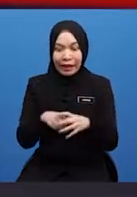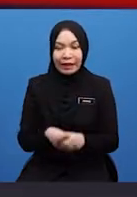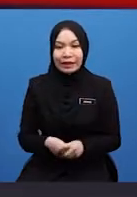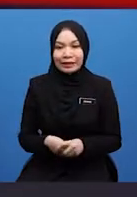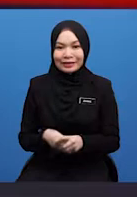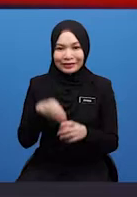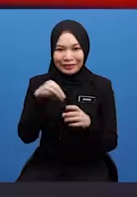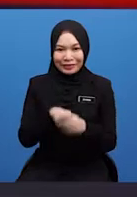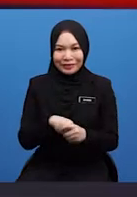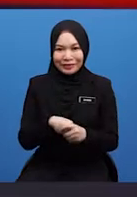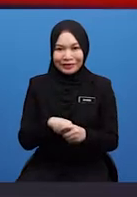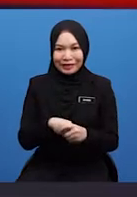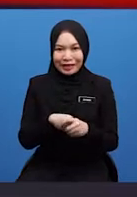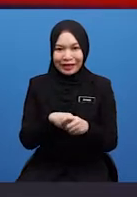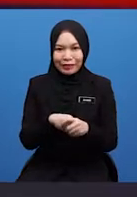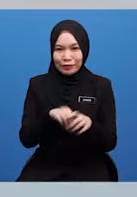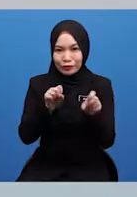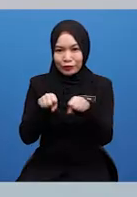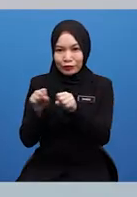gubahan pengkaryaan.